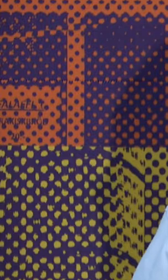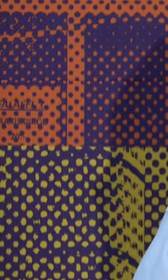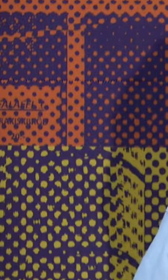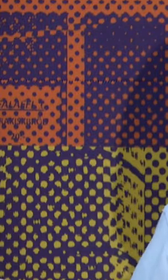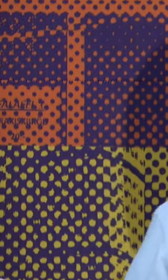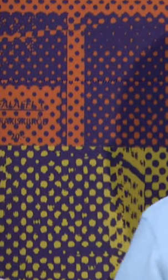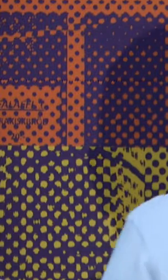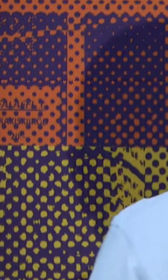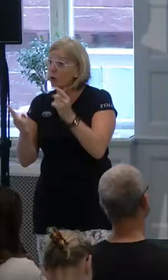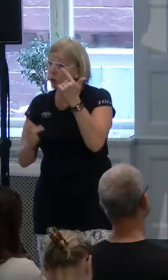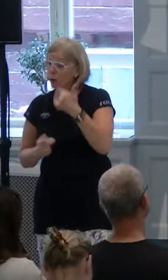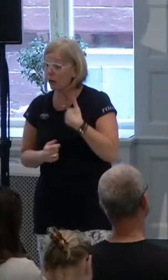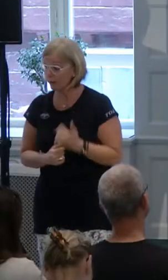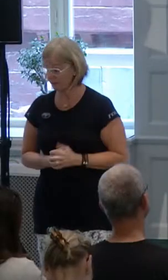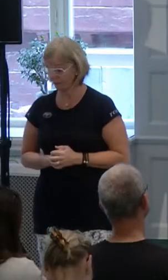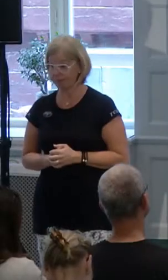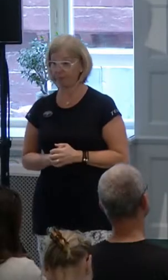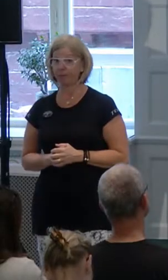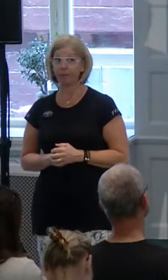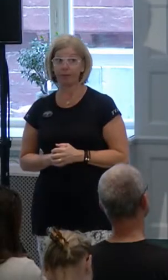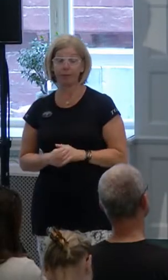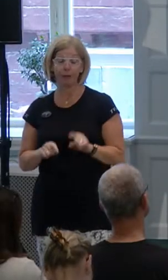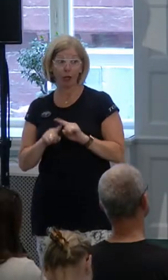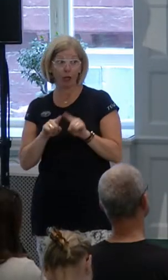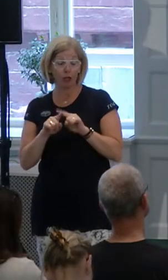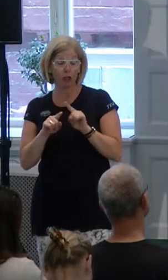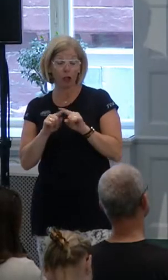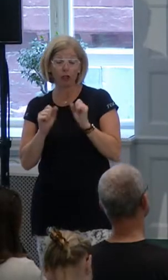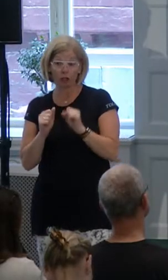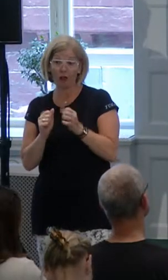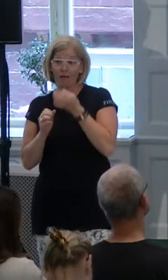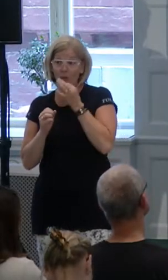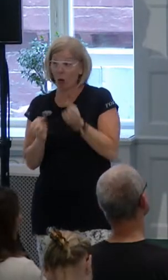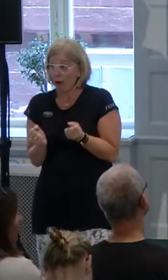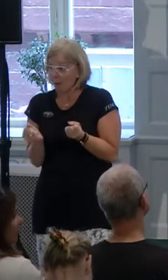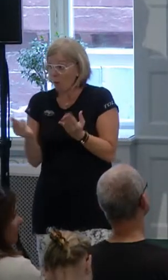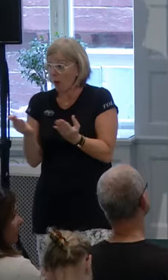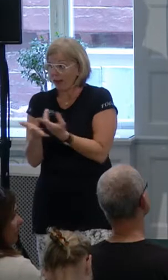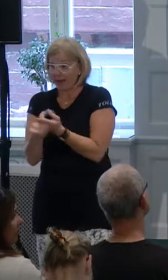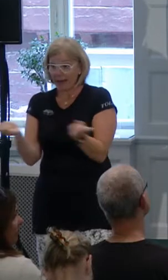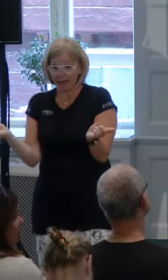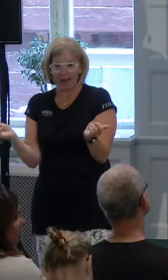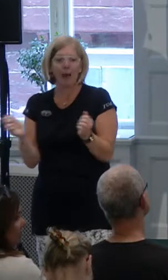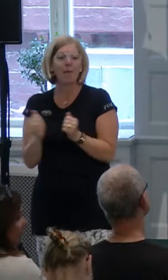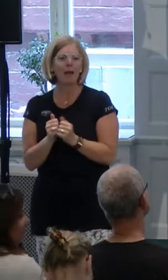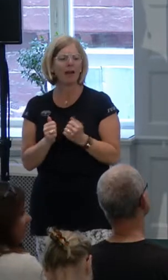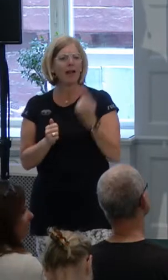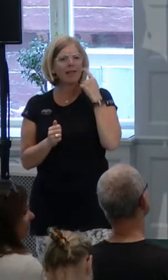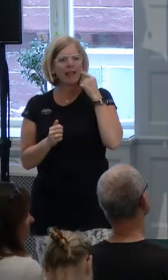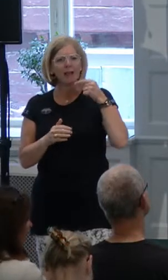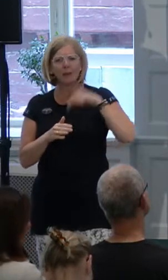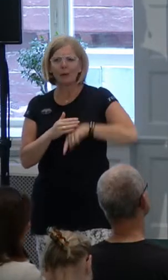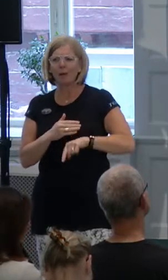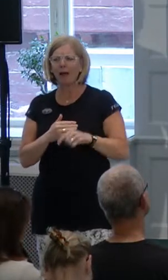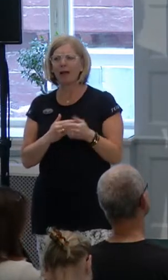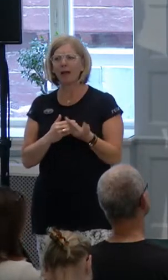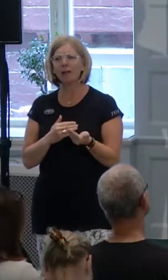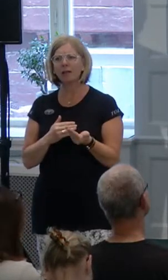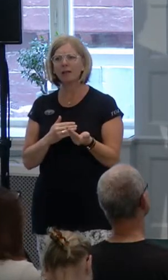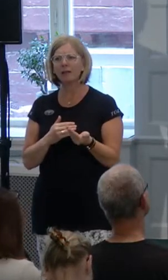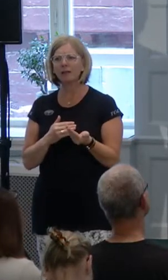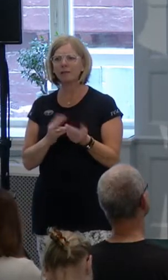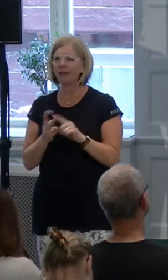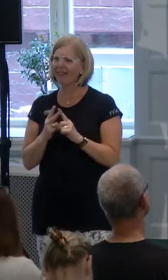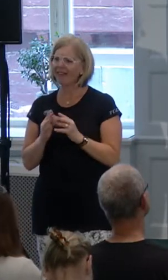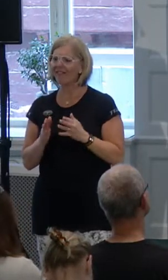orsak. Alldeles strax ska jag bolla ut frågemöjligheter till er. Jag tänker lite djupare på det här med andra